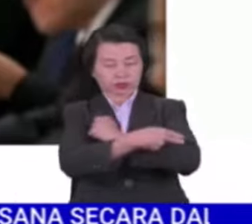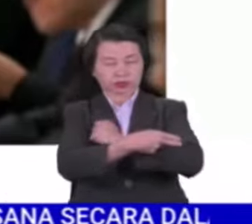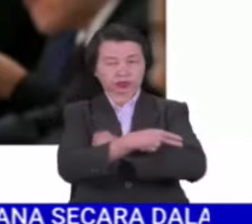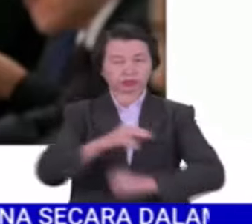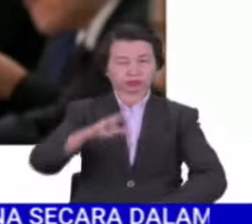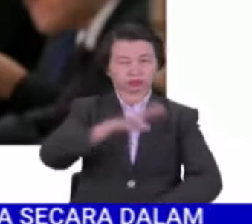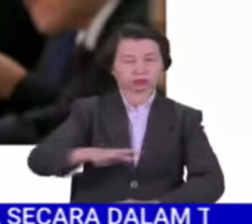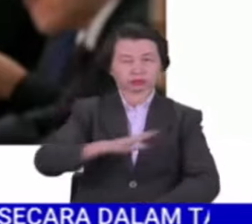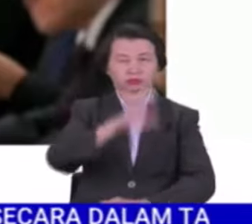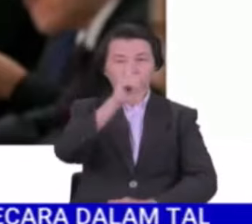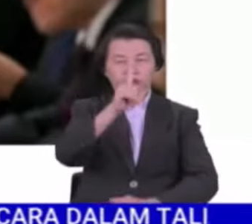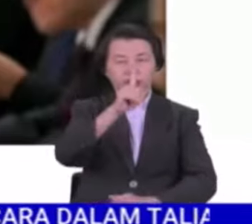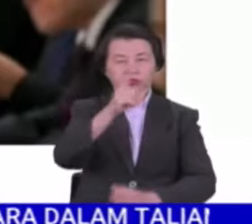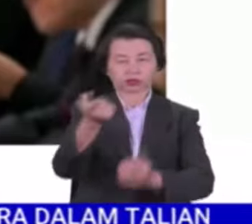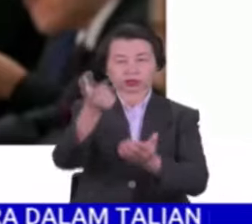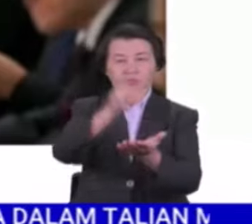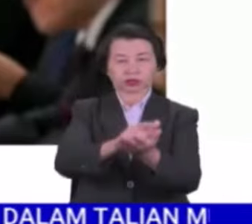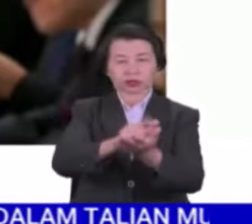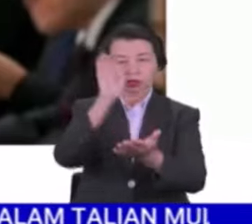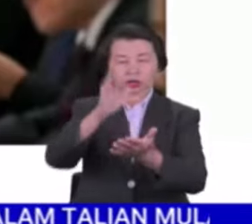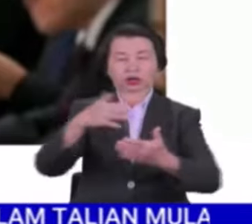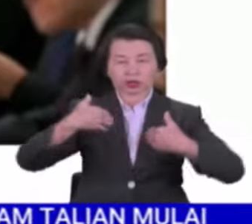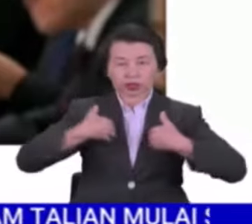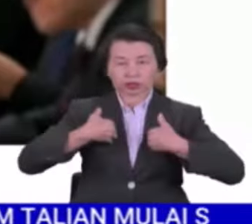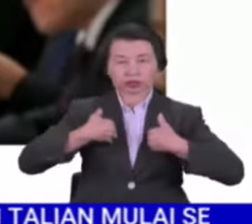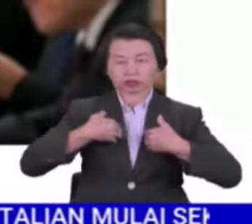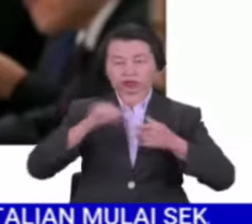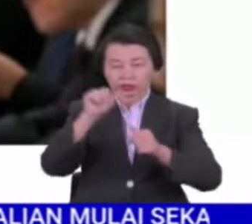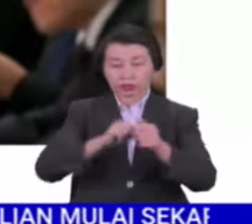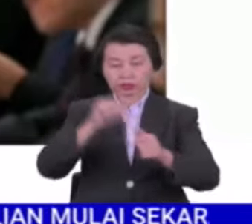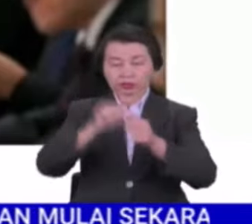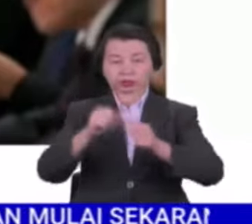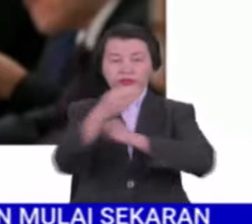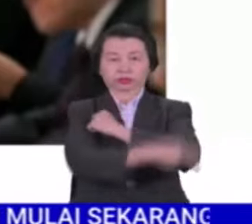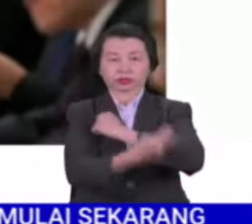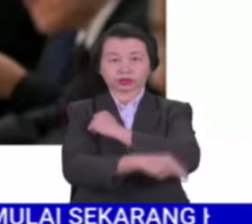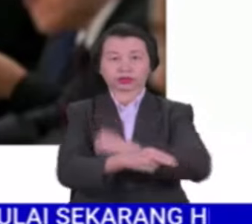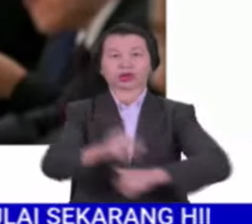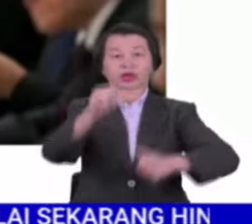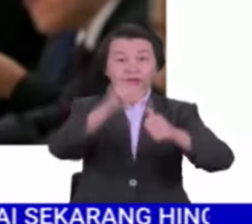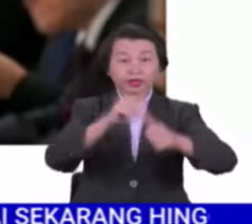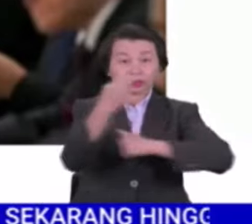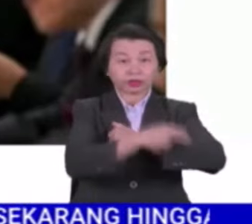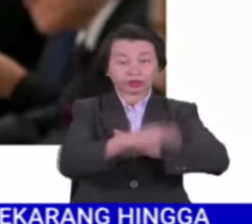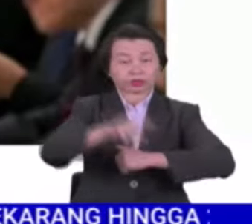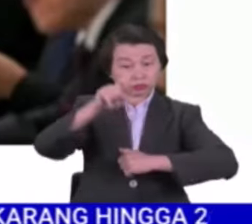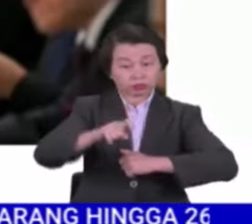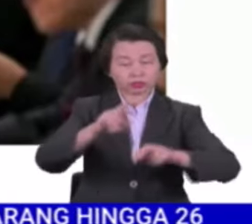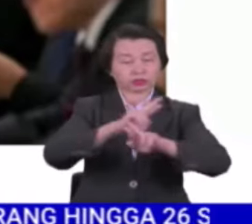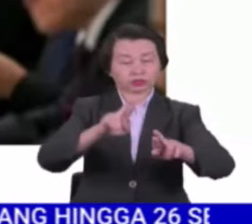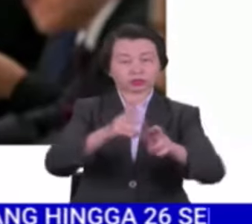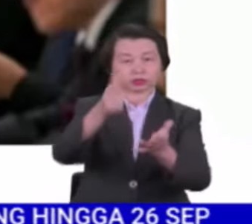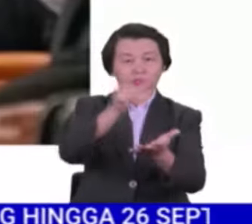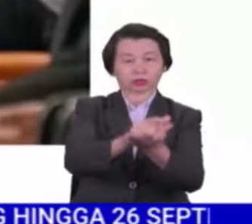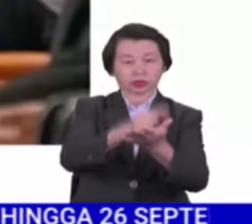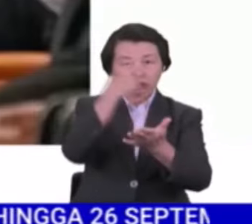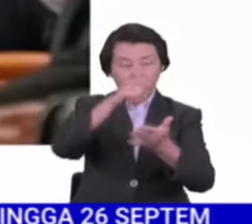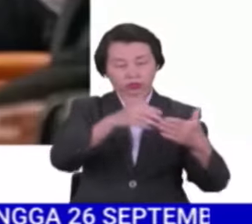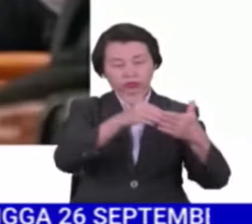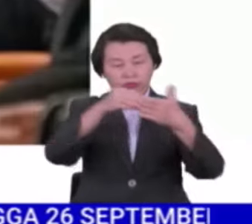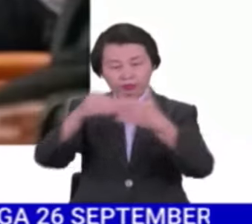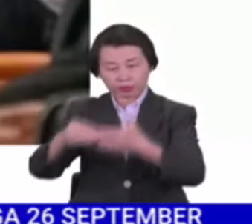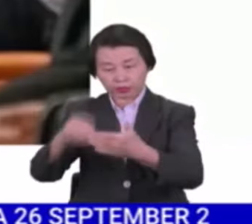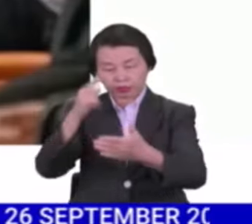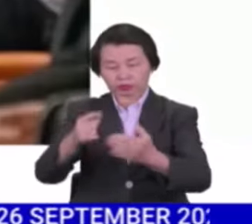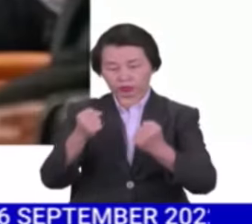sekurang-kurangnya satu laporan akan dihasilkan oleh setiap negeri setiap lebih galak menyediakan laporan di Sebagai panduan